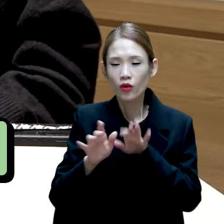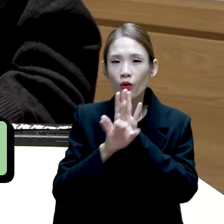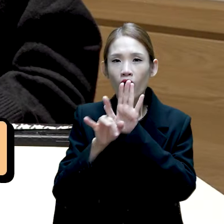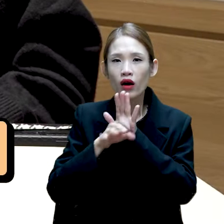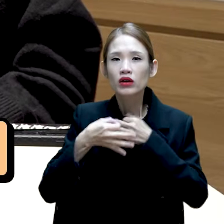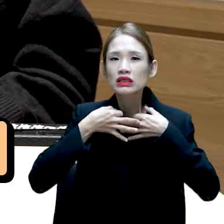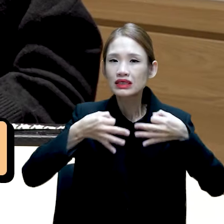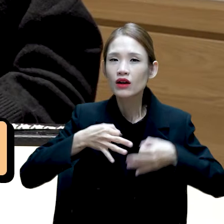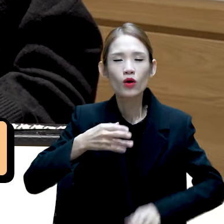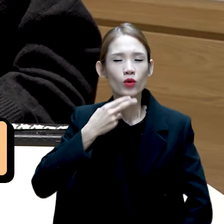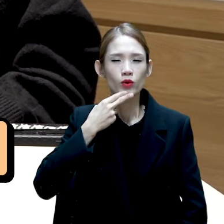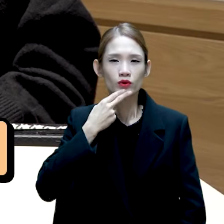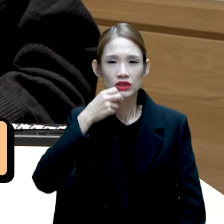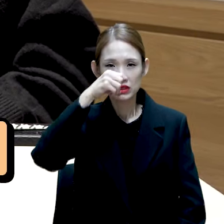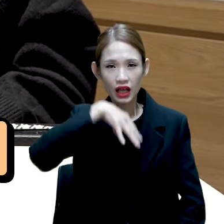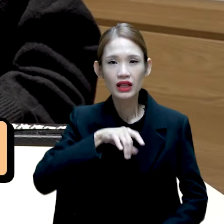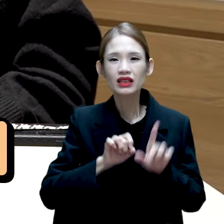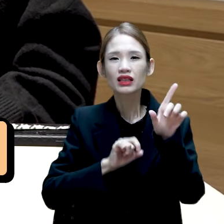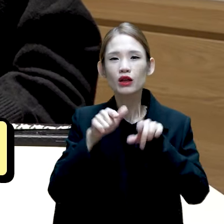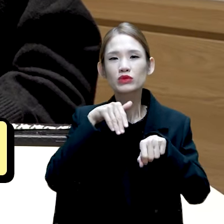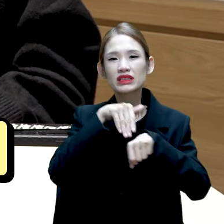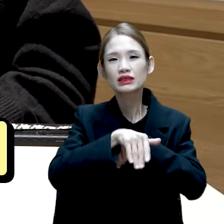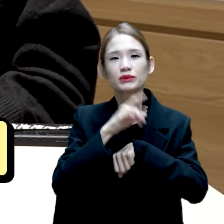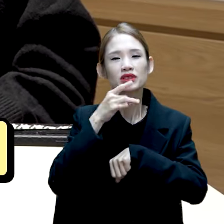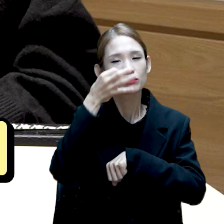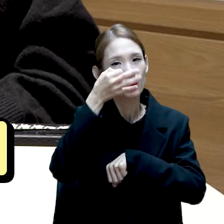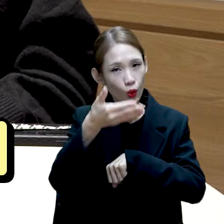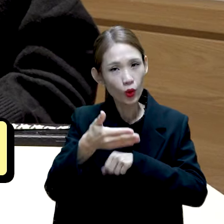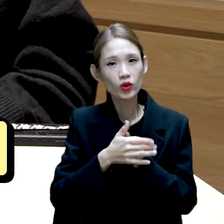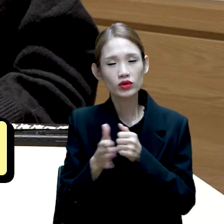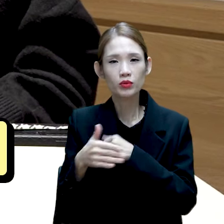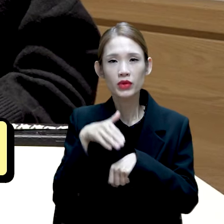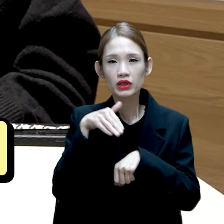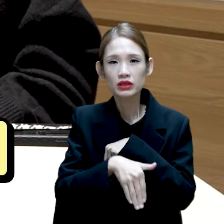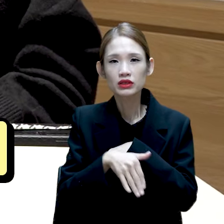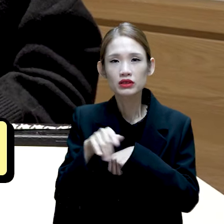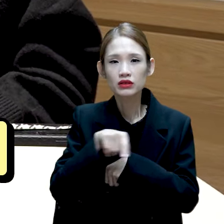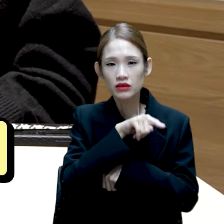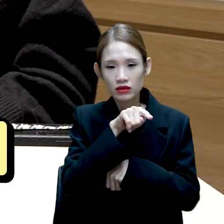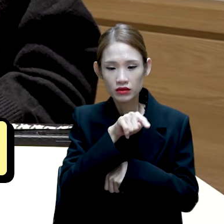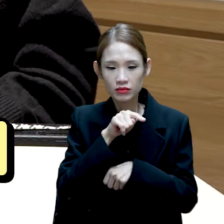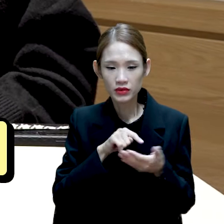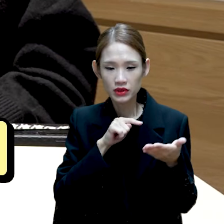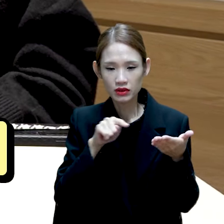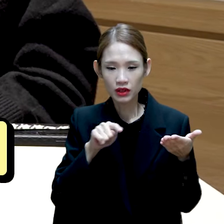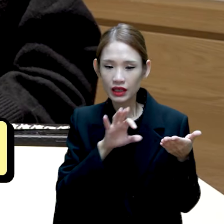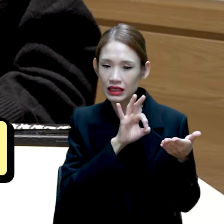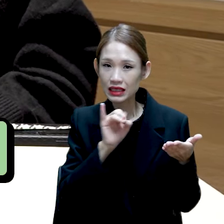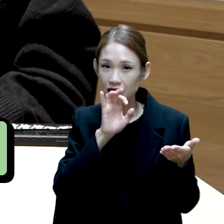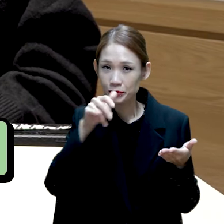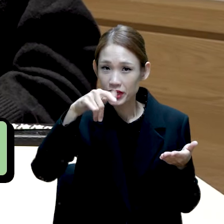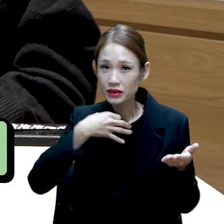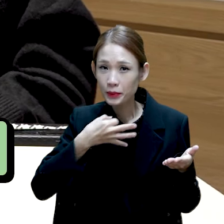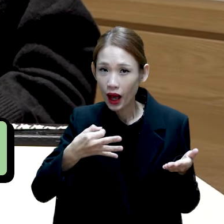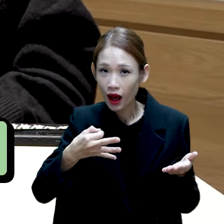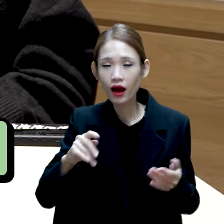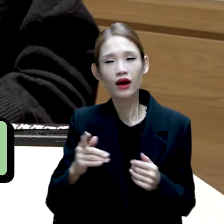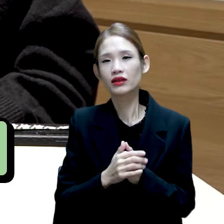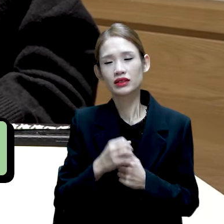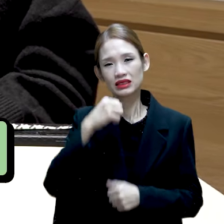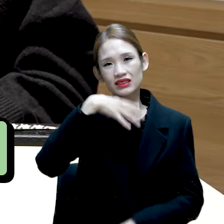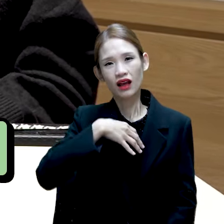그런 것들, 그냥 다 이미지로만 쓰니까 텍스트가 없이. 그러면은 그런 이미지는 보이스오버로 갔을 때 그냥 이미지 이렇게 나와요? 그냥